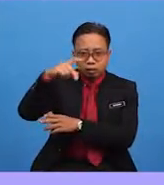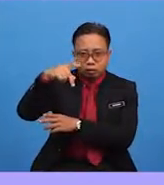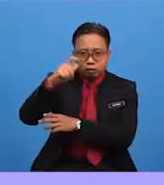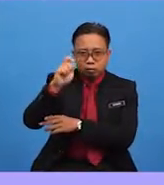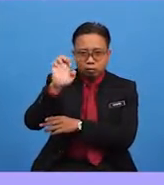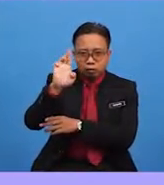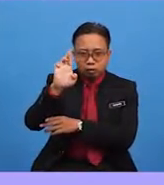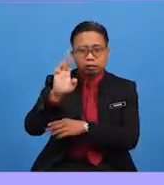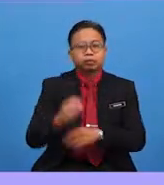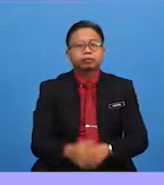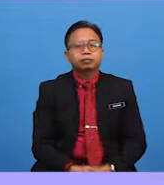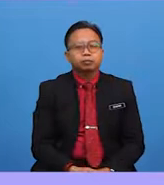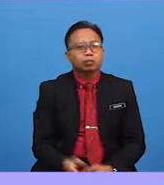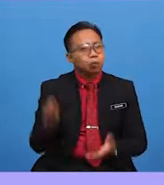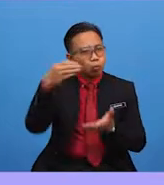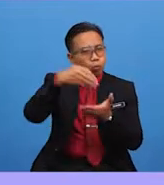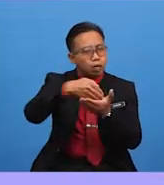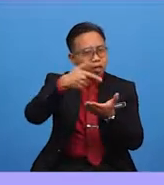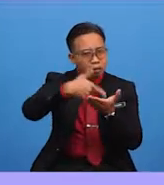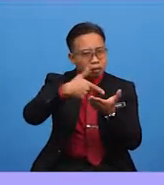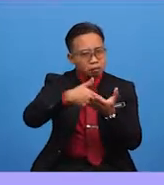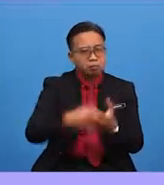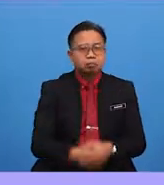helikopter. Kita ulang lagi sekali.